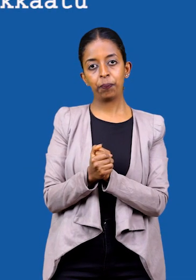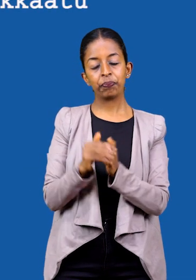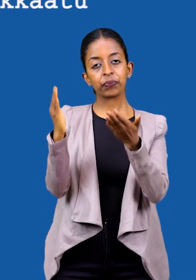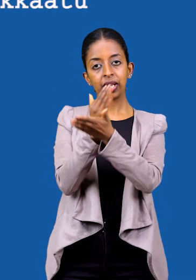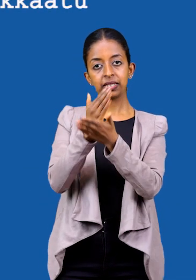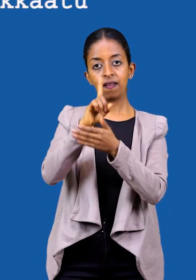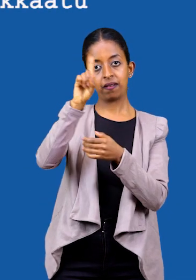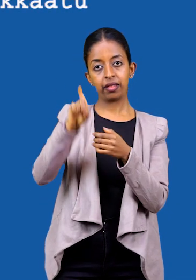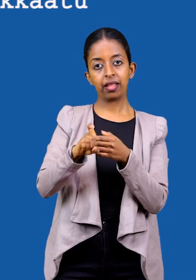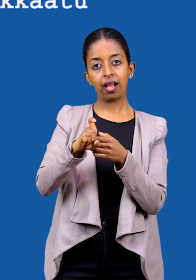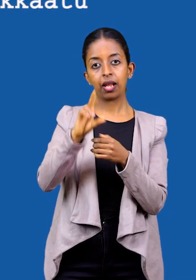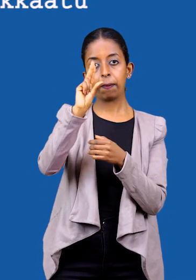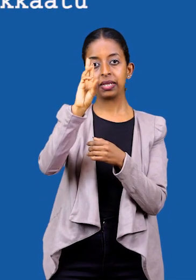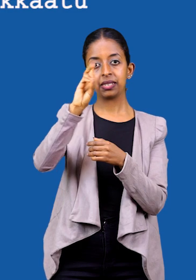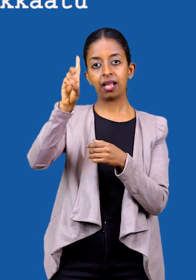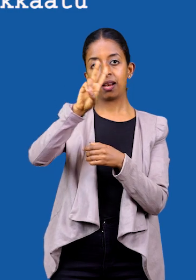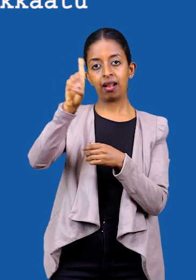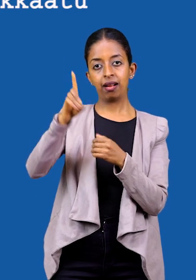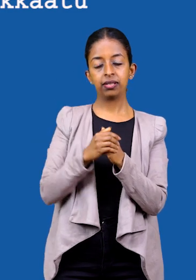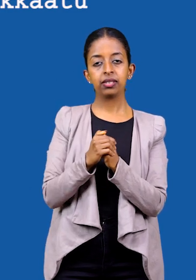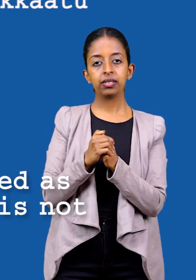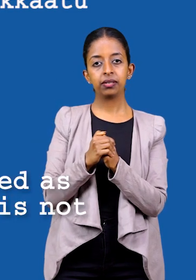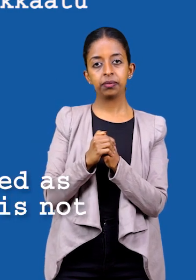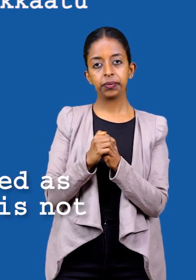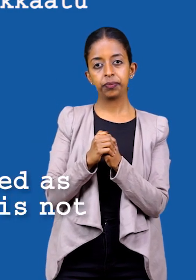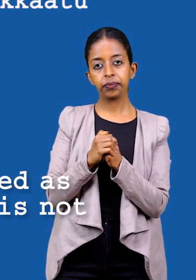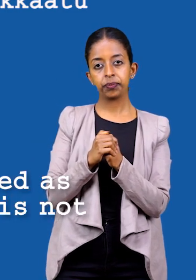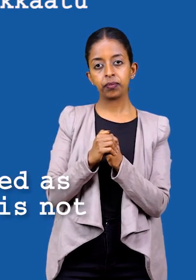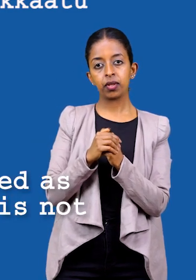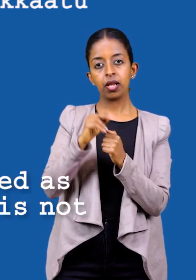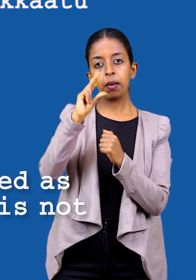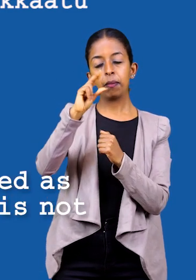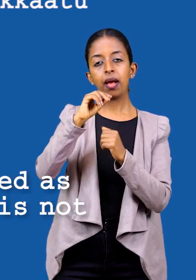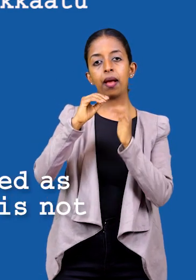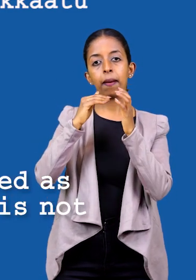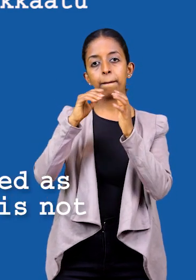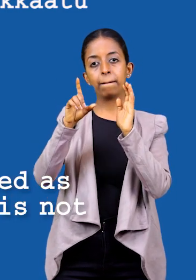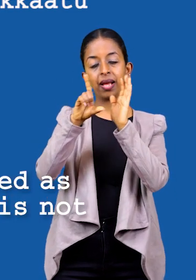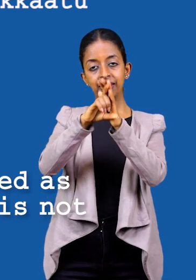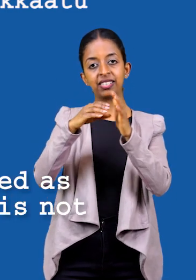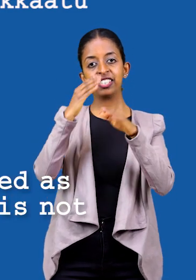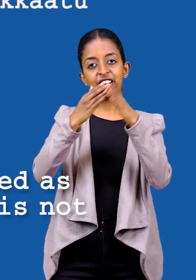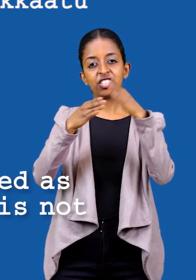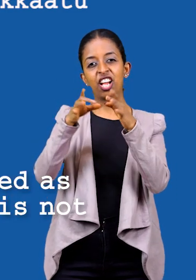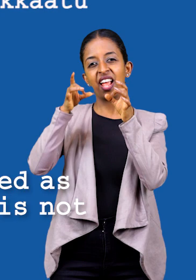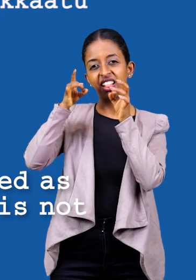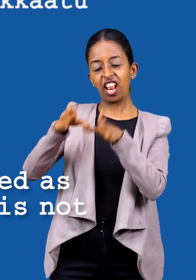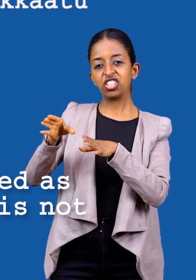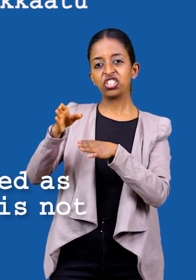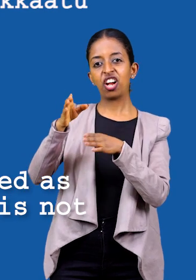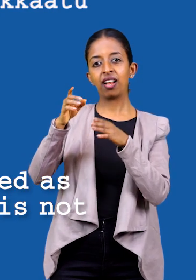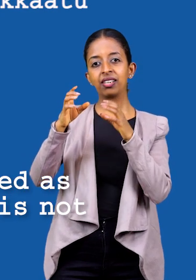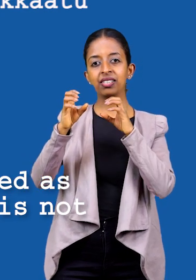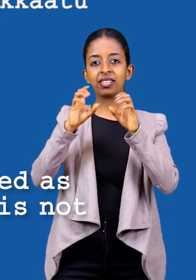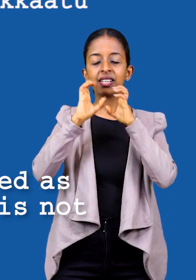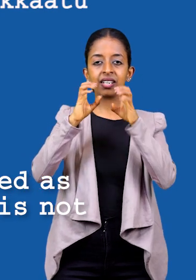hirmaachistuu 61-21 irratti. Sadarkaa yaad-rimeetiin dubbii jibbiinsaa raabsuun labsichaan